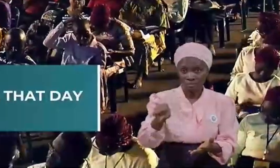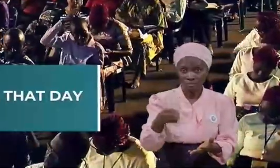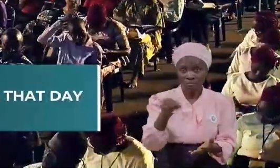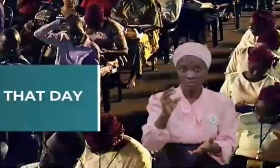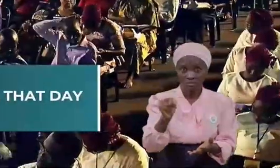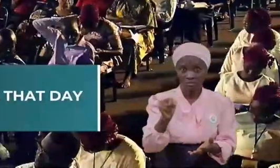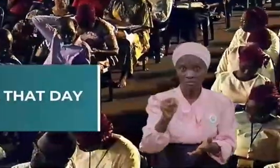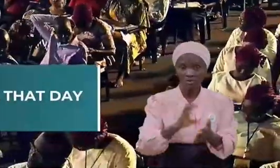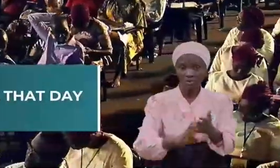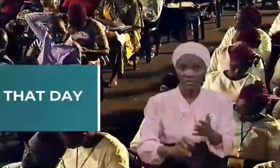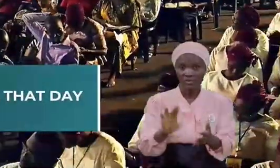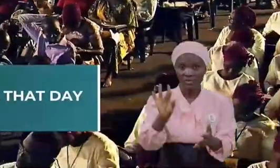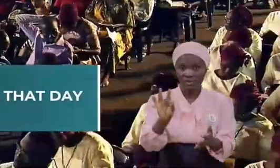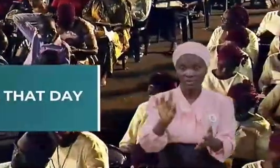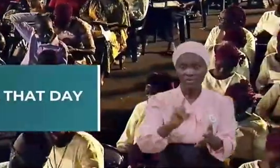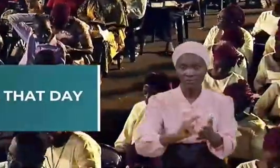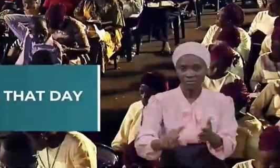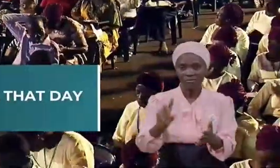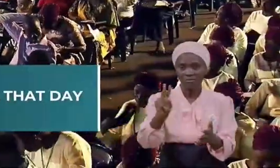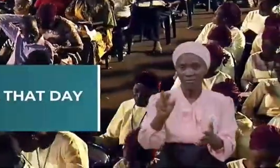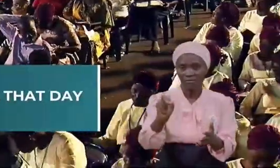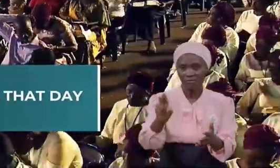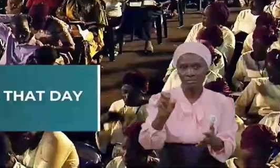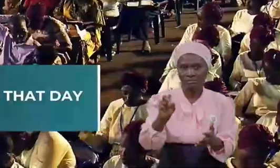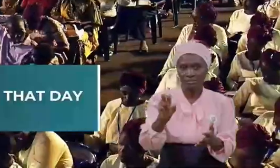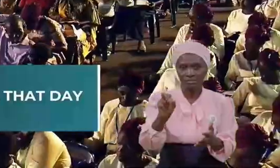Chapitre 8, verset 12. Il dit,